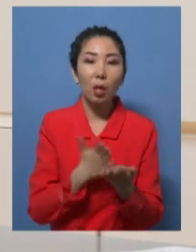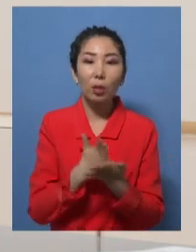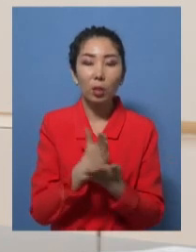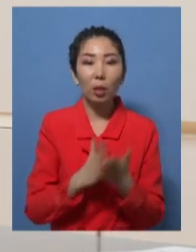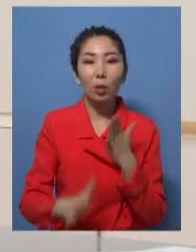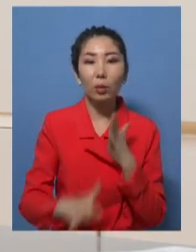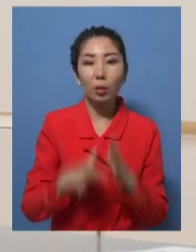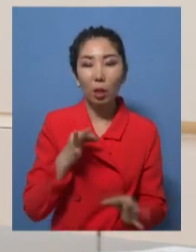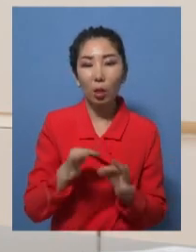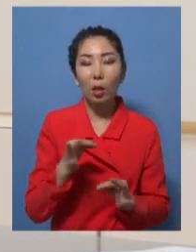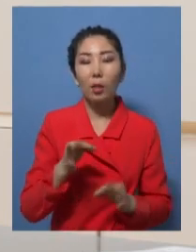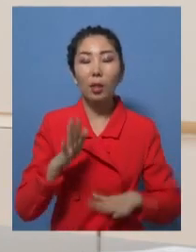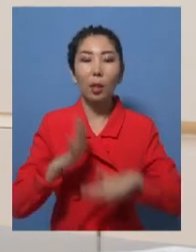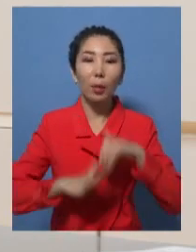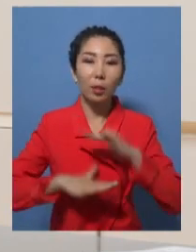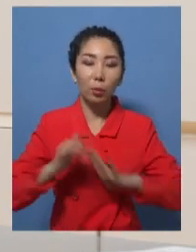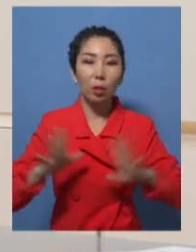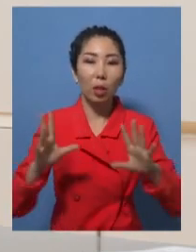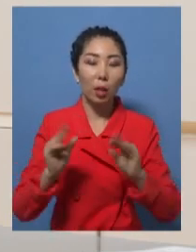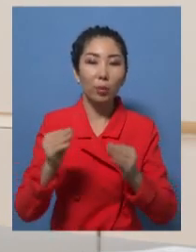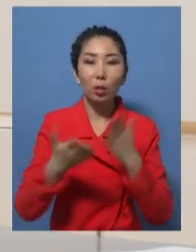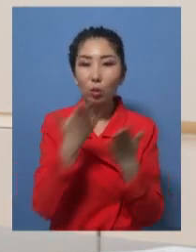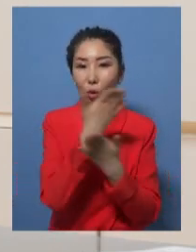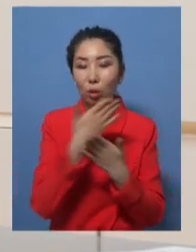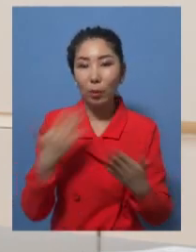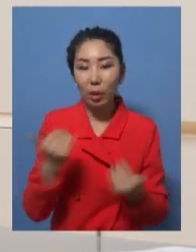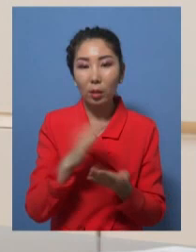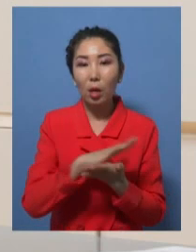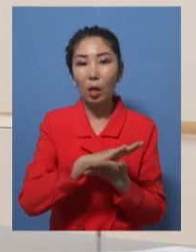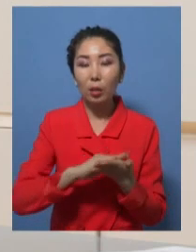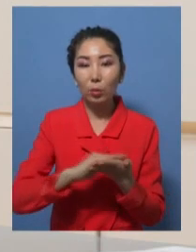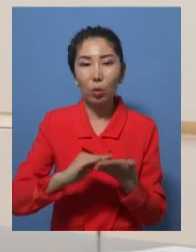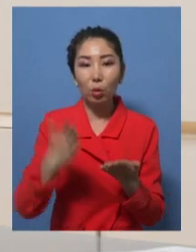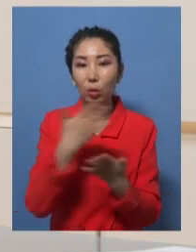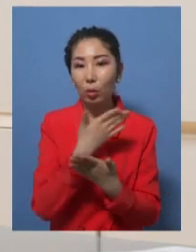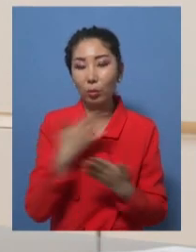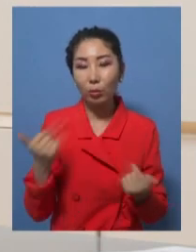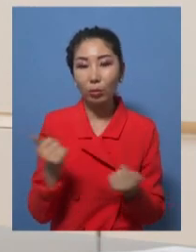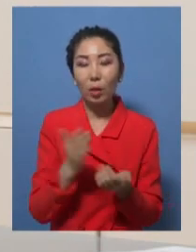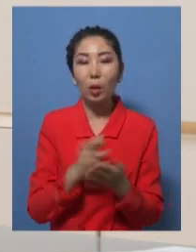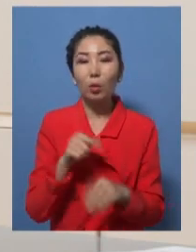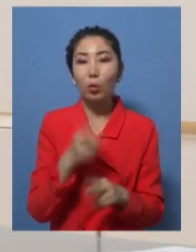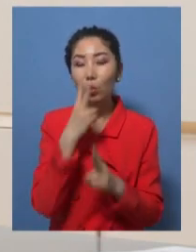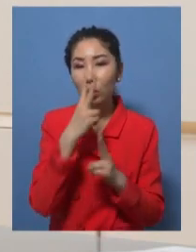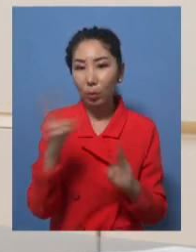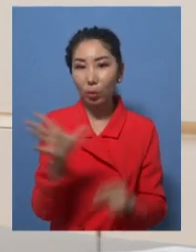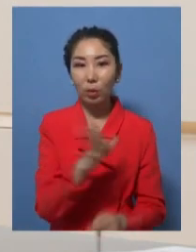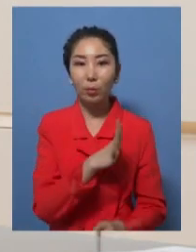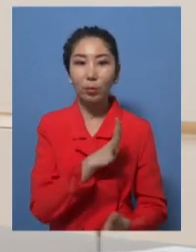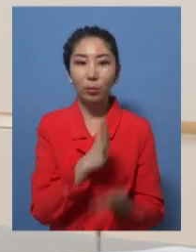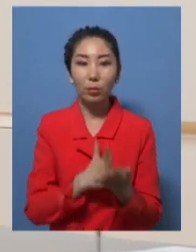сайлау саласы бойынша бір заң бұзушылық анықталған жоқ. Арыз шағымдар да түскен жоқ. Енді байқаушылар болды,